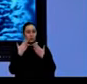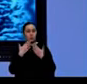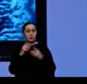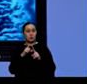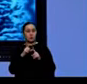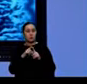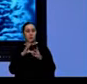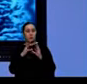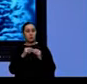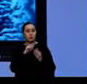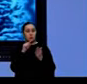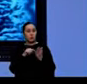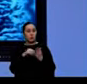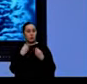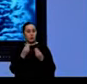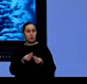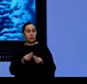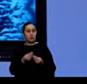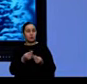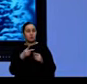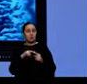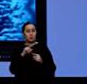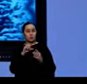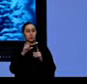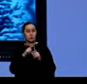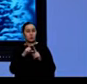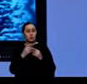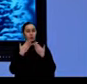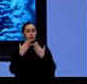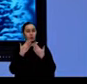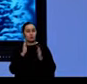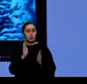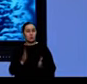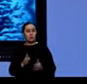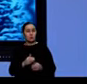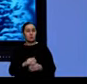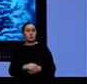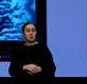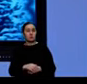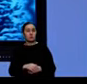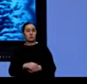O'qing, so'zlarga so'roq bering. Demak, so'zlarni o'qib chiqamiz bolajonlar.